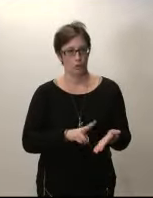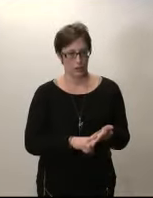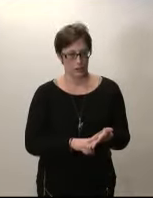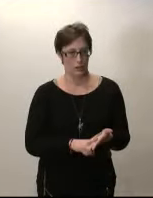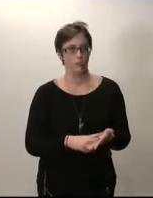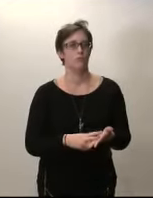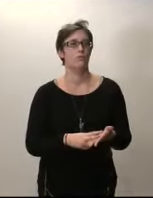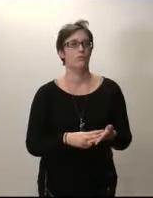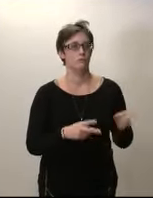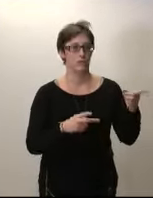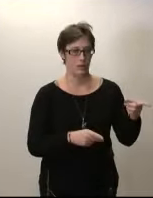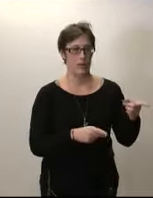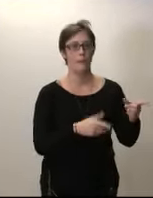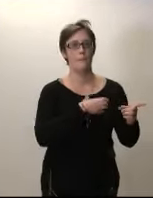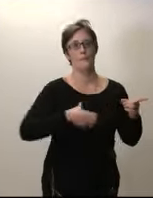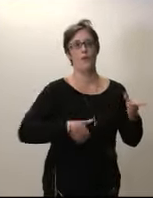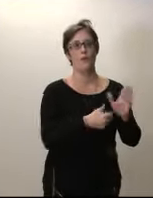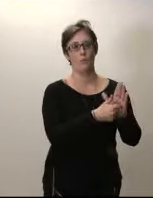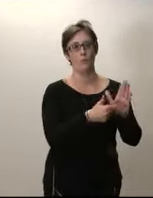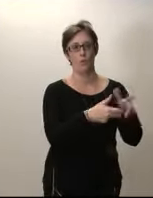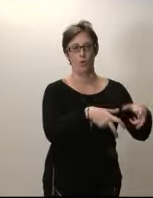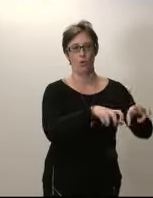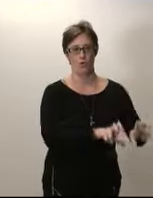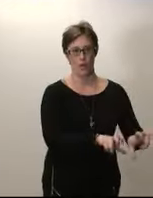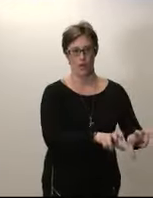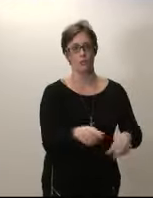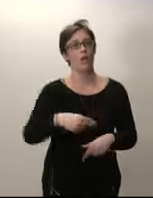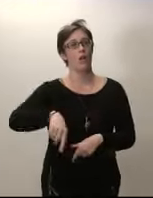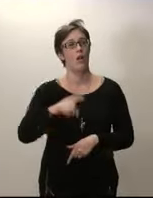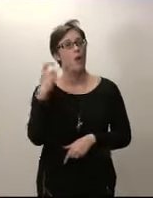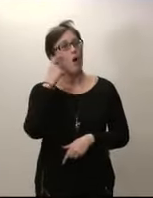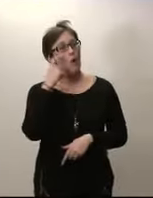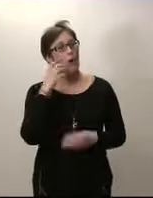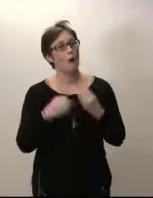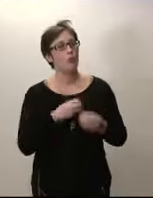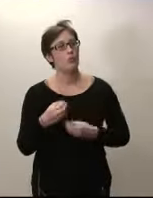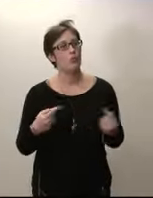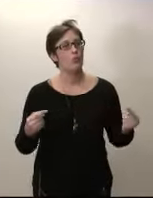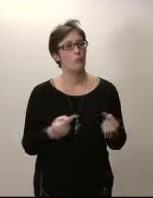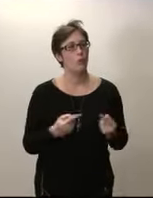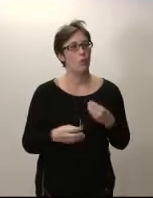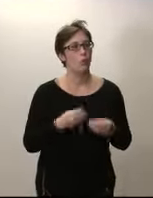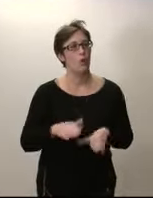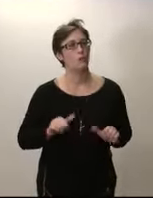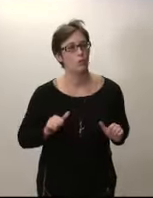fait fonction de notaire. Y a-t-il des remarques, des oppositions? Pas d'abstention, ce point est adopté.